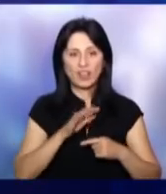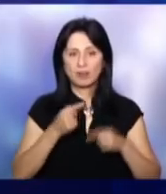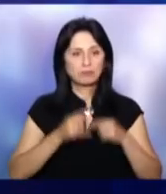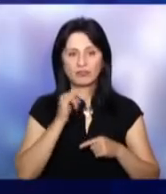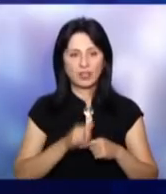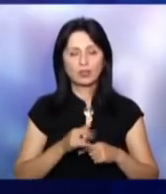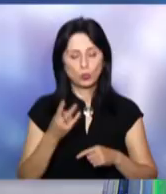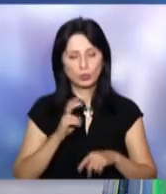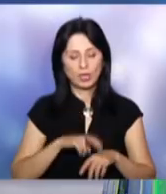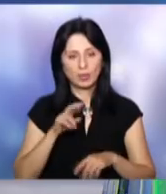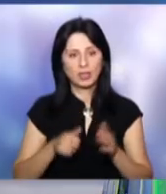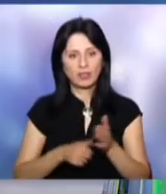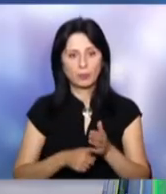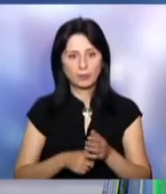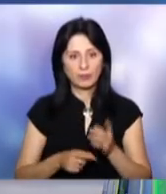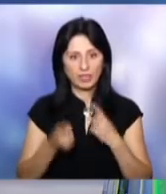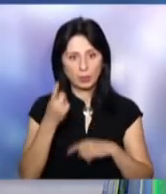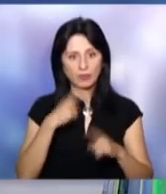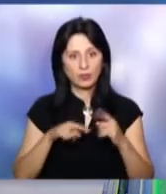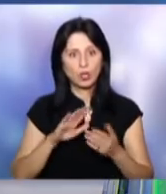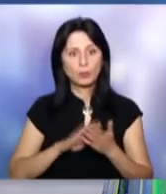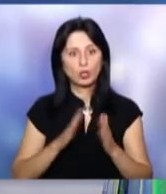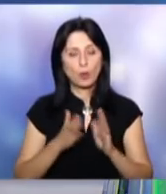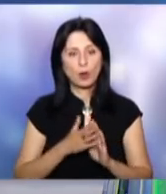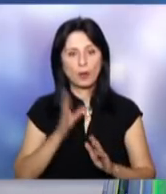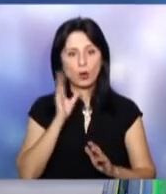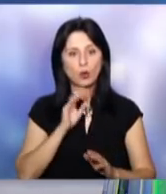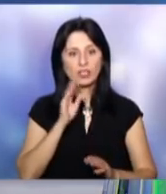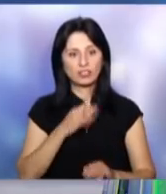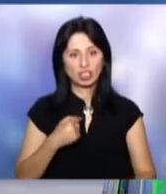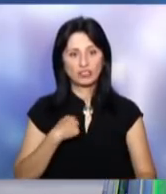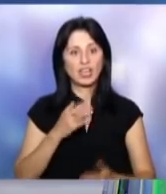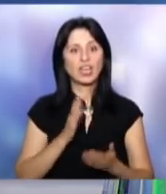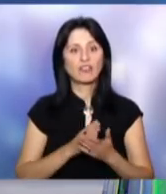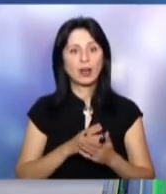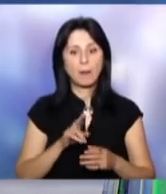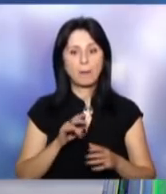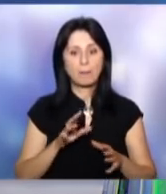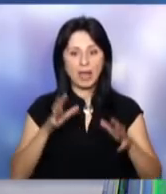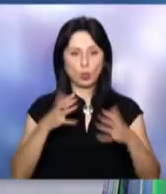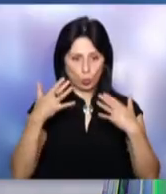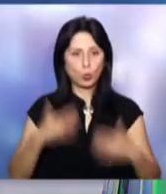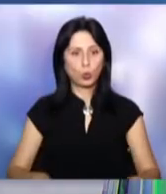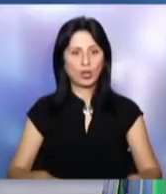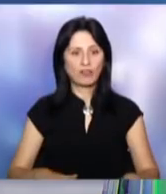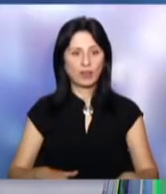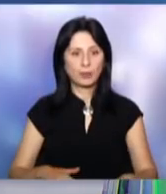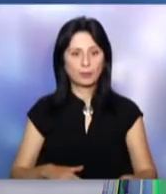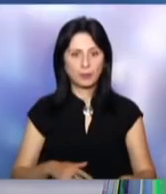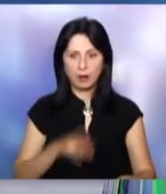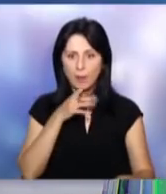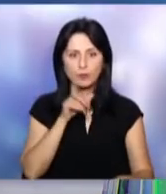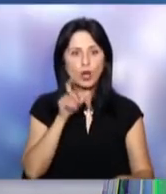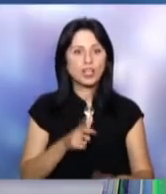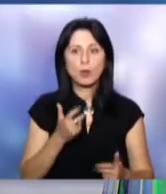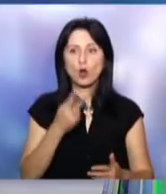ხო? მოდით დაუბრუნოთ იმ მდგომარეობას, როდესაც ჩვენ გვაქვს პანიკური შეტევა. როგორ გამოიყურებით ამ